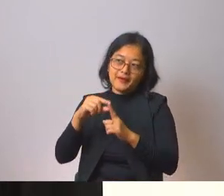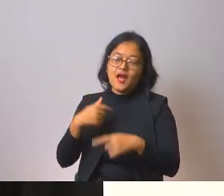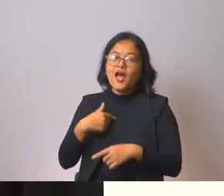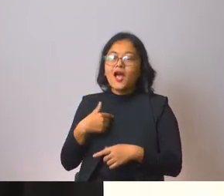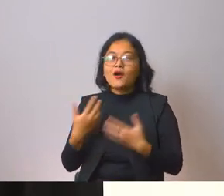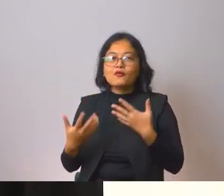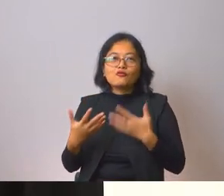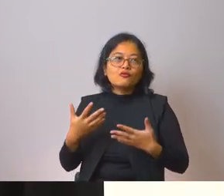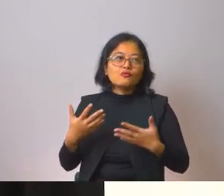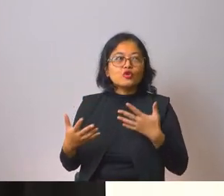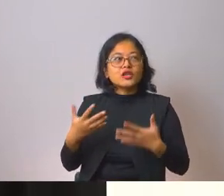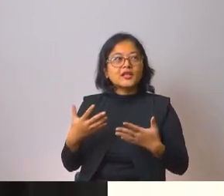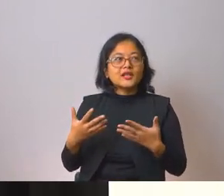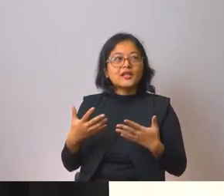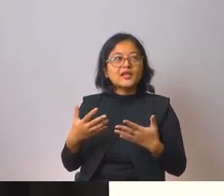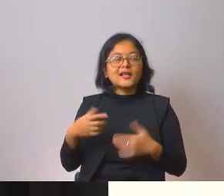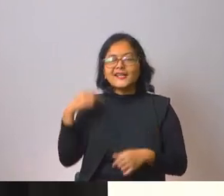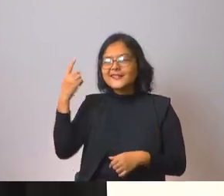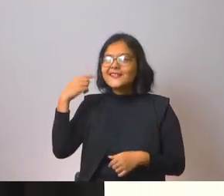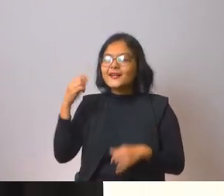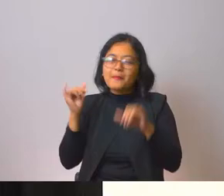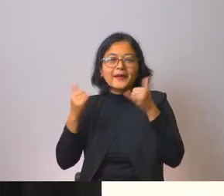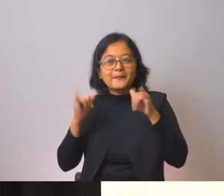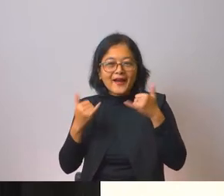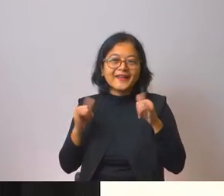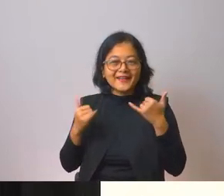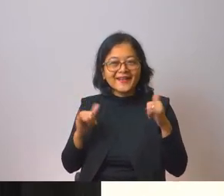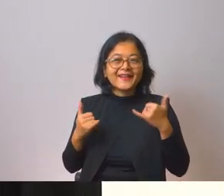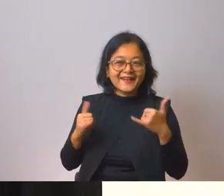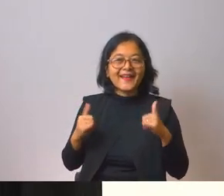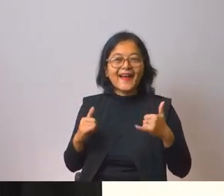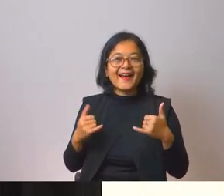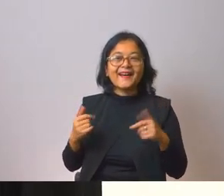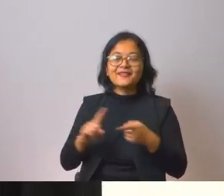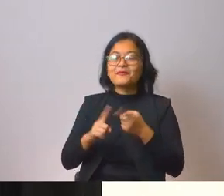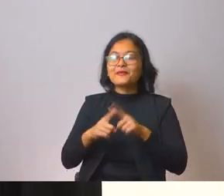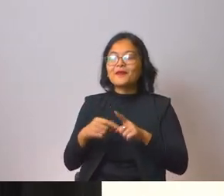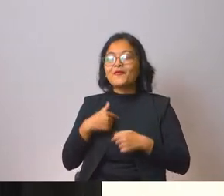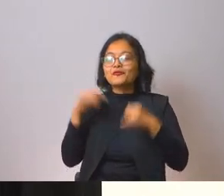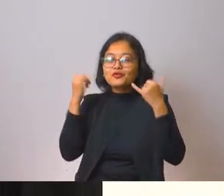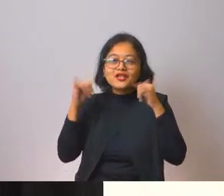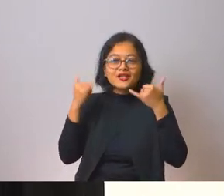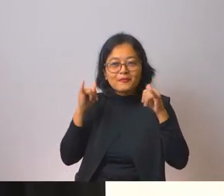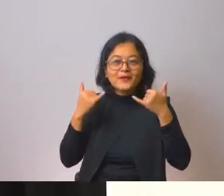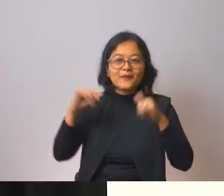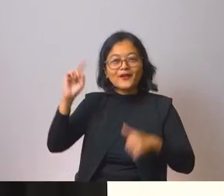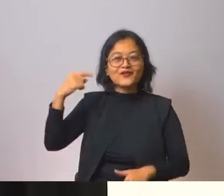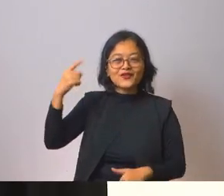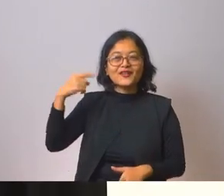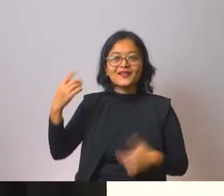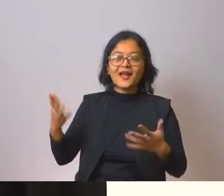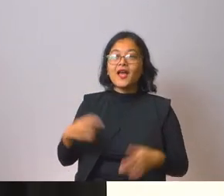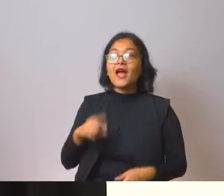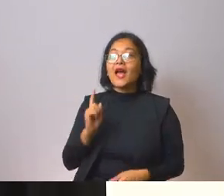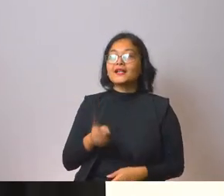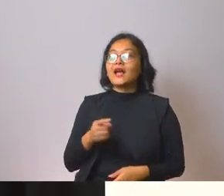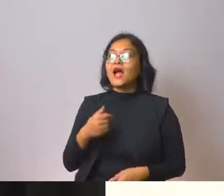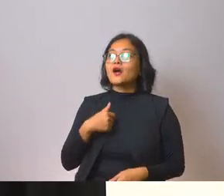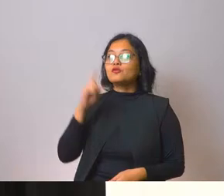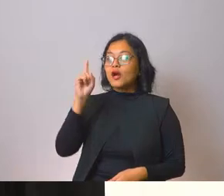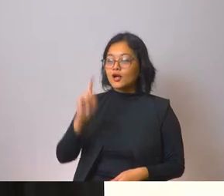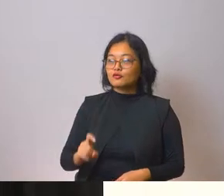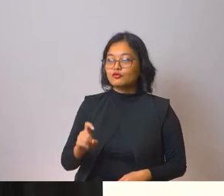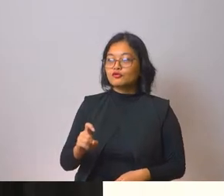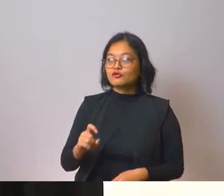punya teman yang kebetulan bandul-bandul semua gitu. Tapi kemudian ada satu hari di mana saya harus les bahasa Jerman waktu